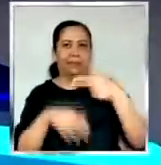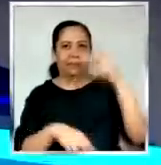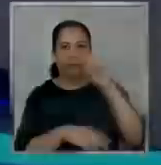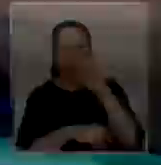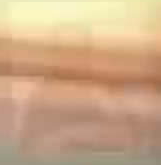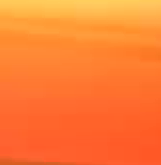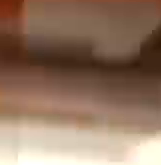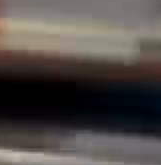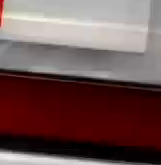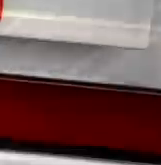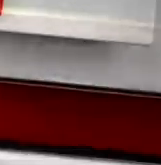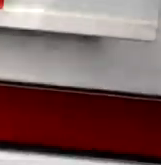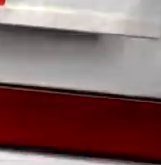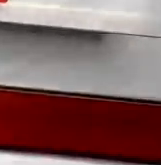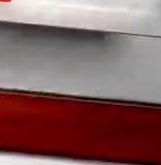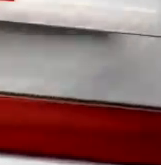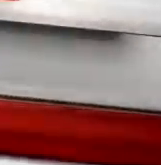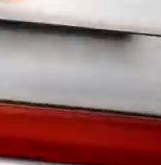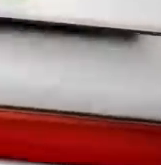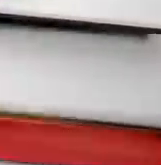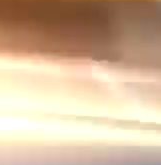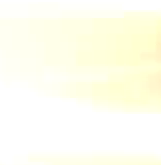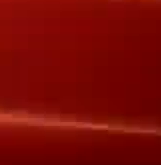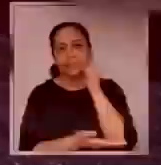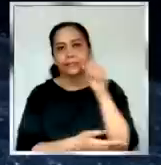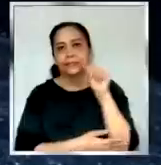Bulacan, nakatutok si Sandra Aguinaldo.